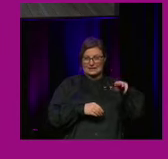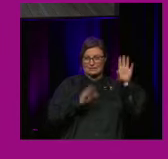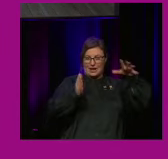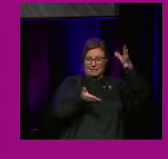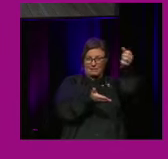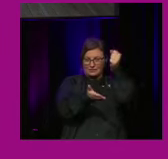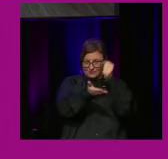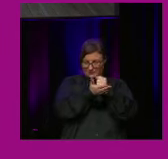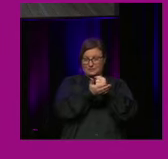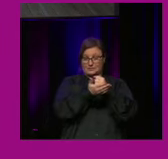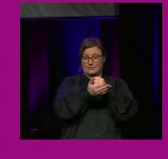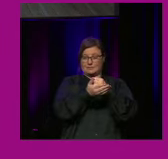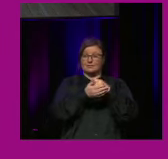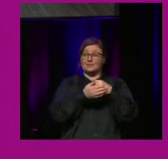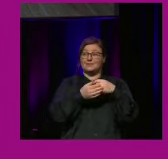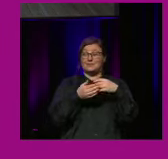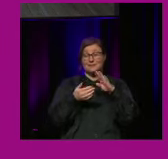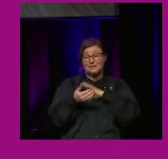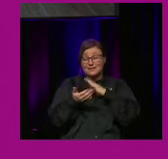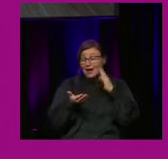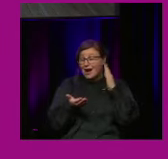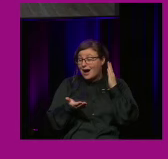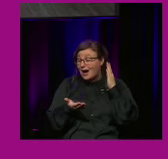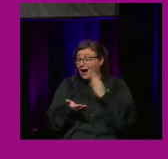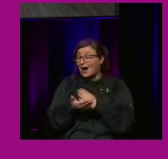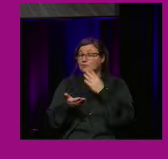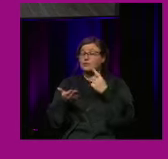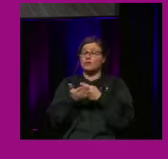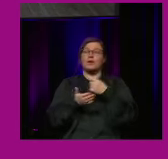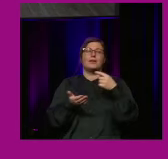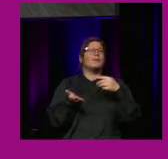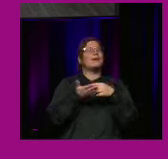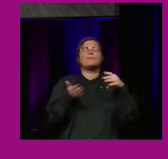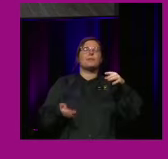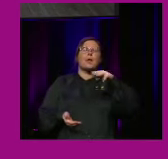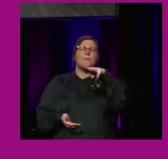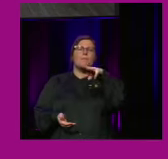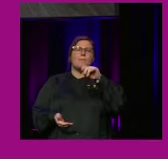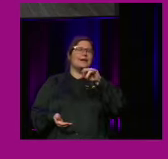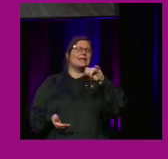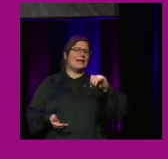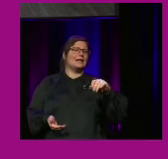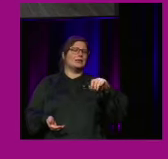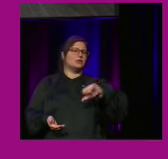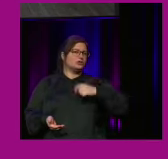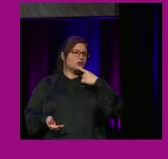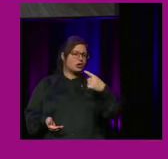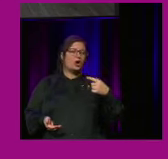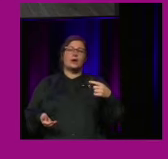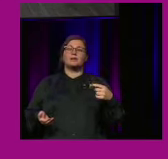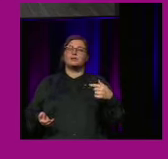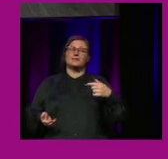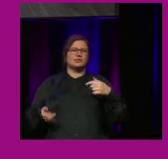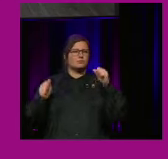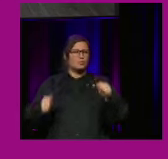så finns det alltså utrymme för det då. Maria Heidenborg tycker att man ska ta bort de här